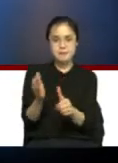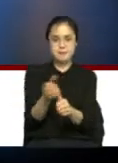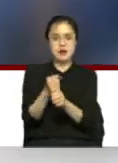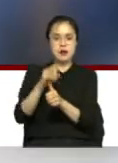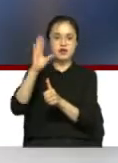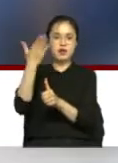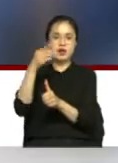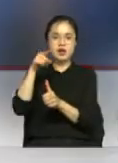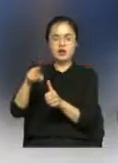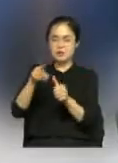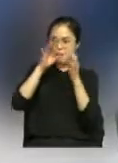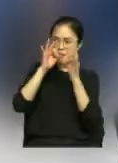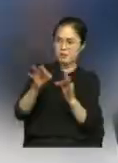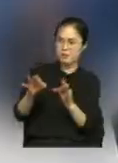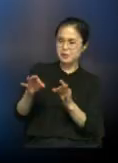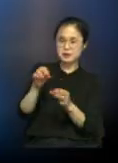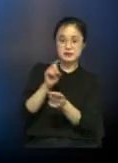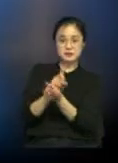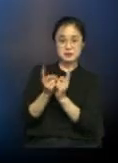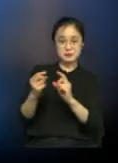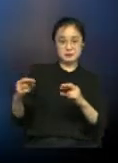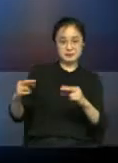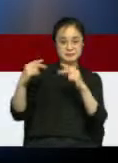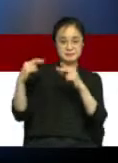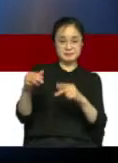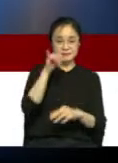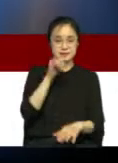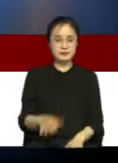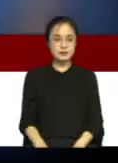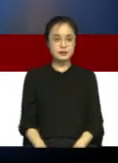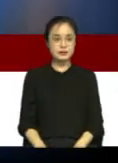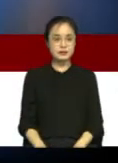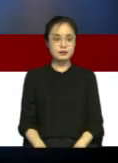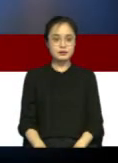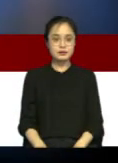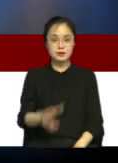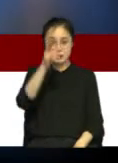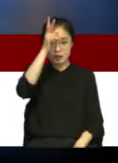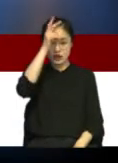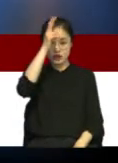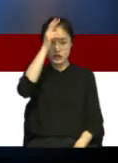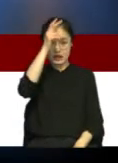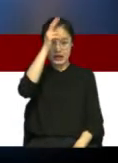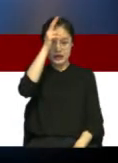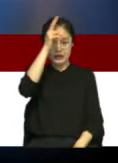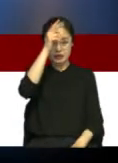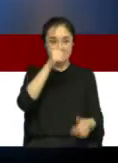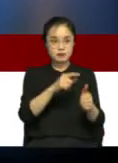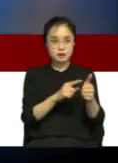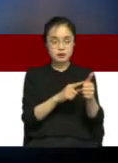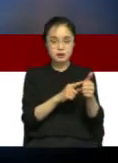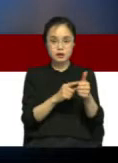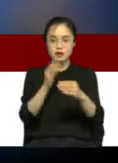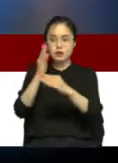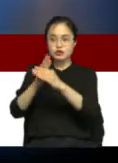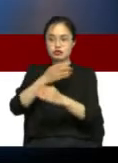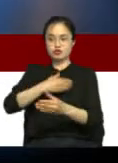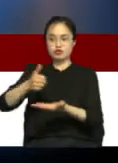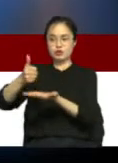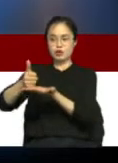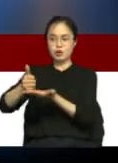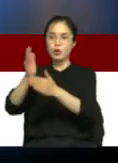간 날선 공방도 이어졌습니다. 경찰이 중구청 공무원 5명을 3억 1천만 원의 뇌물 혐의로 집단